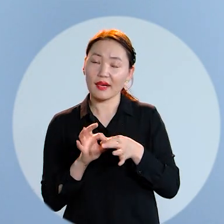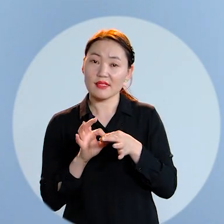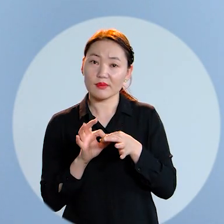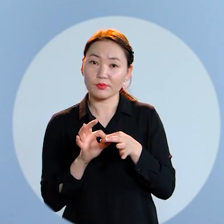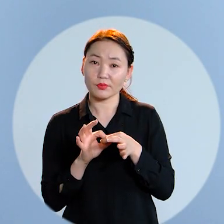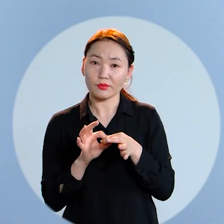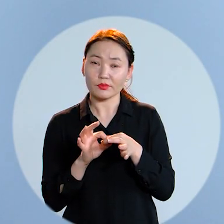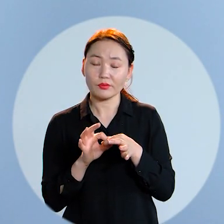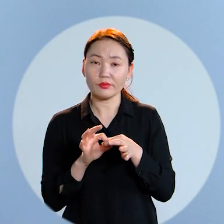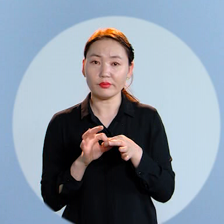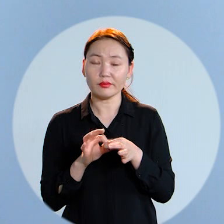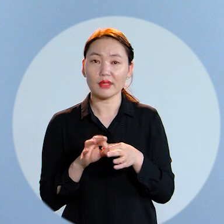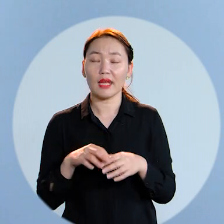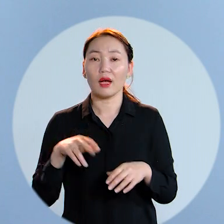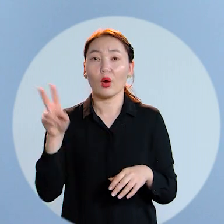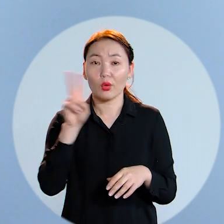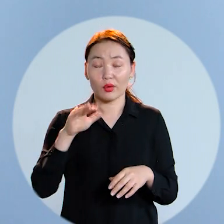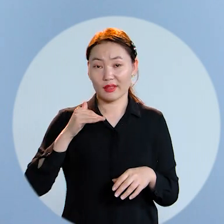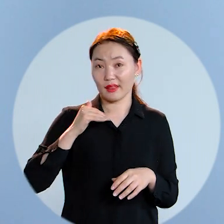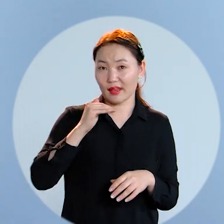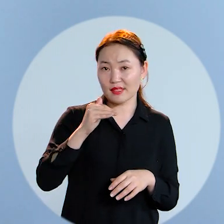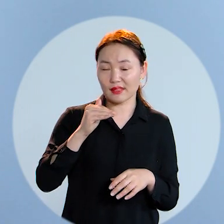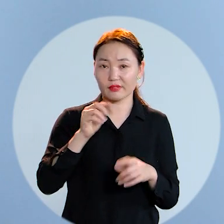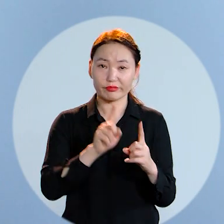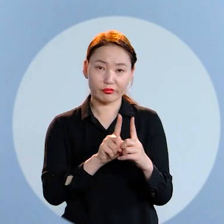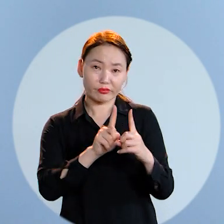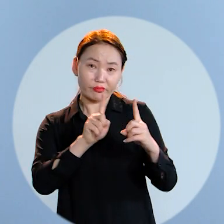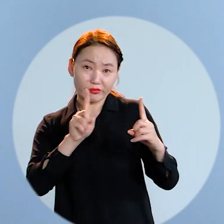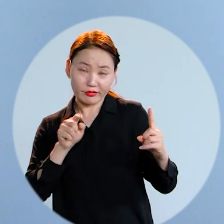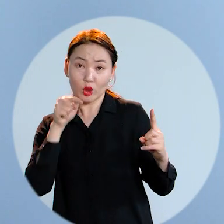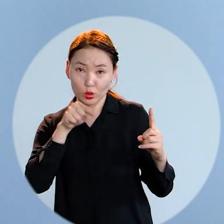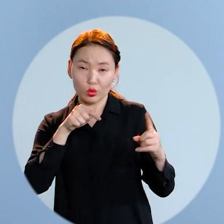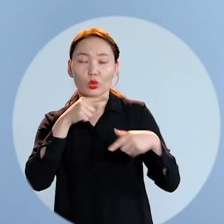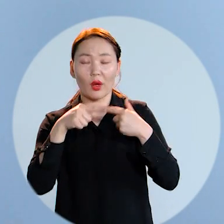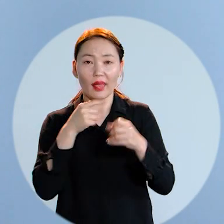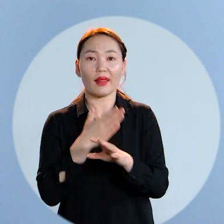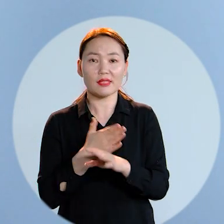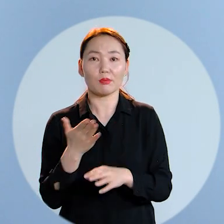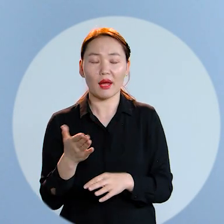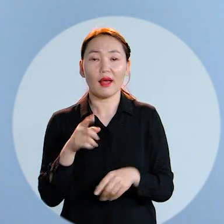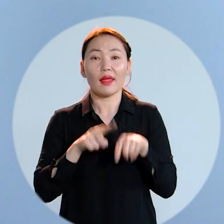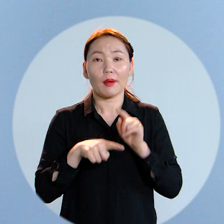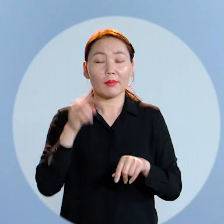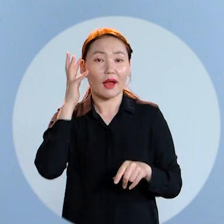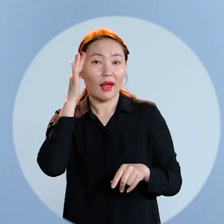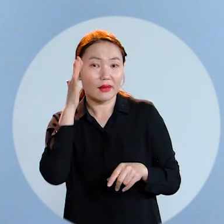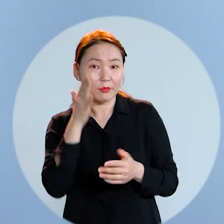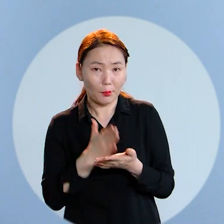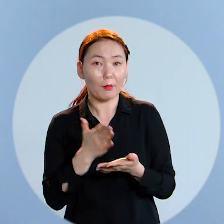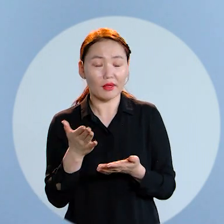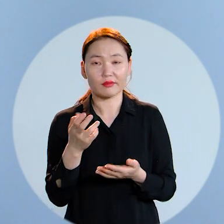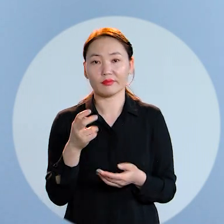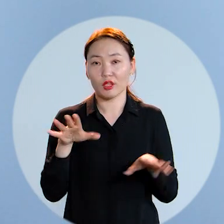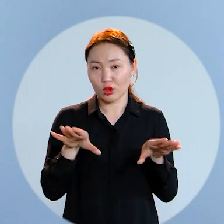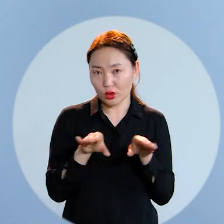одоо таслах буюу зай барихын тухай ярьсан тийм ээ. За тэгвэл энд ямар арга замууд байдığım бэ гэдгээр товчхон арга замуудыг нэрлэе. Гэхдээ энэ